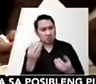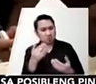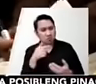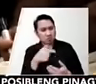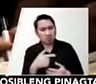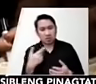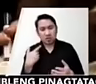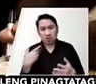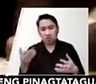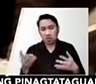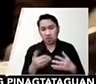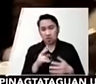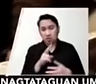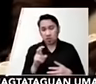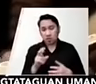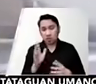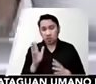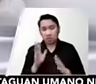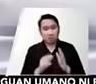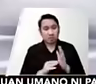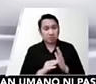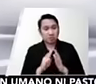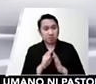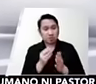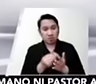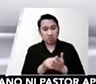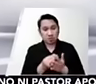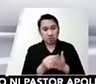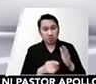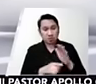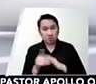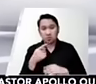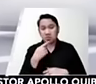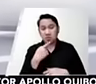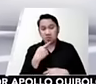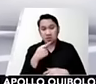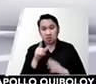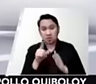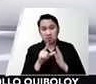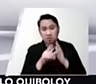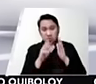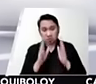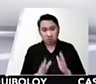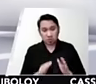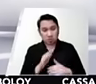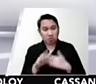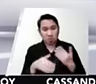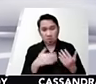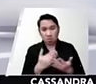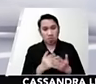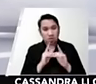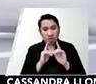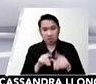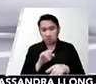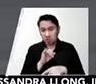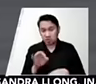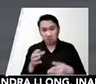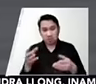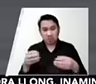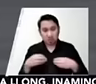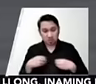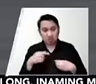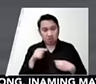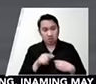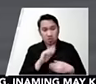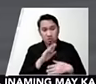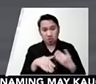million pesos para makaalis ang bansa. Tugon ng kanyang abogado, sasagutin daw nila mga alegasyon kapag natanggap na mga summon sa kanila. Nauna